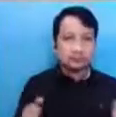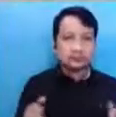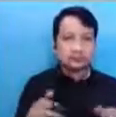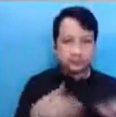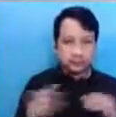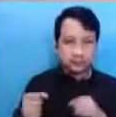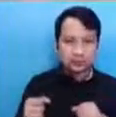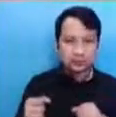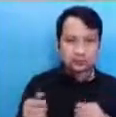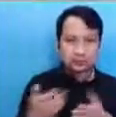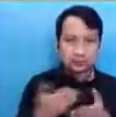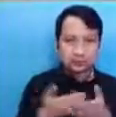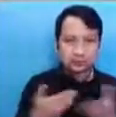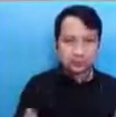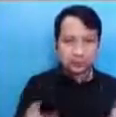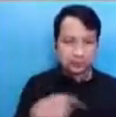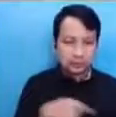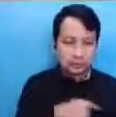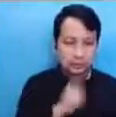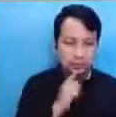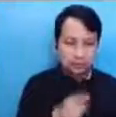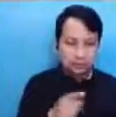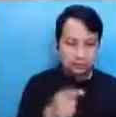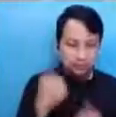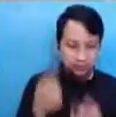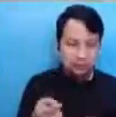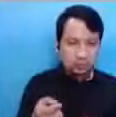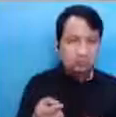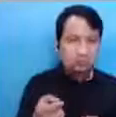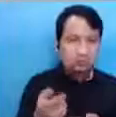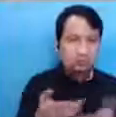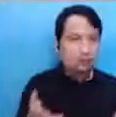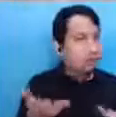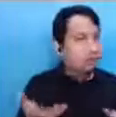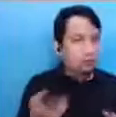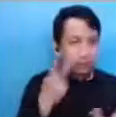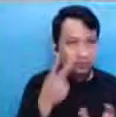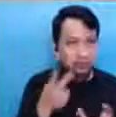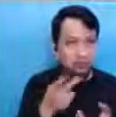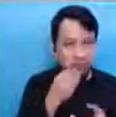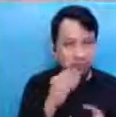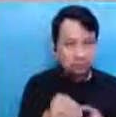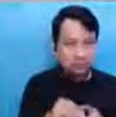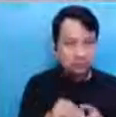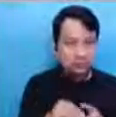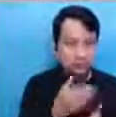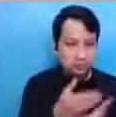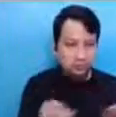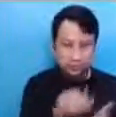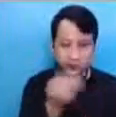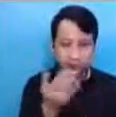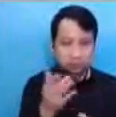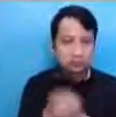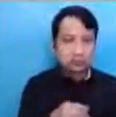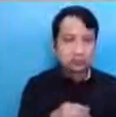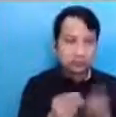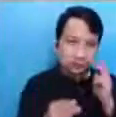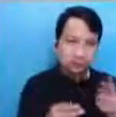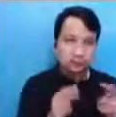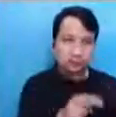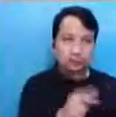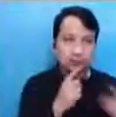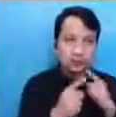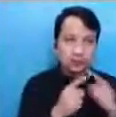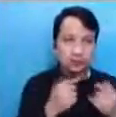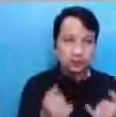materials. Although so far po, wala pa po tayong official na casualty count. May sa pakikipag-usap po ngayon